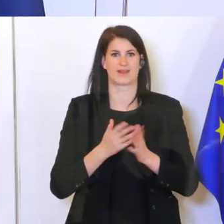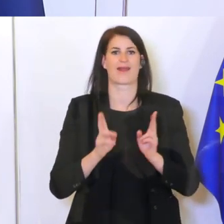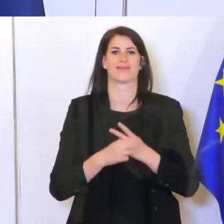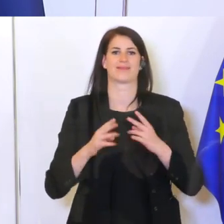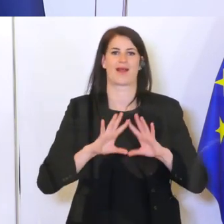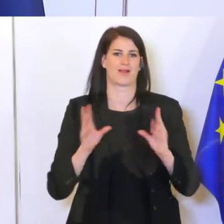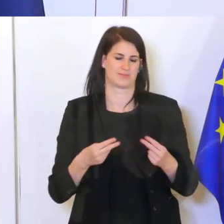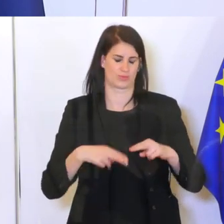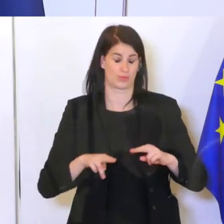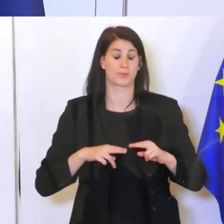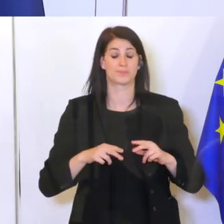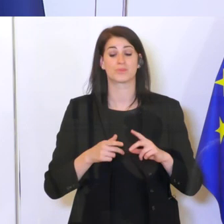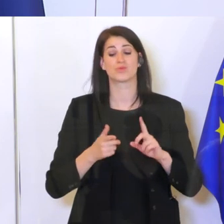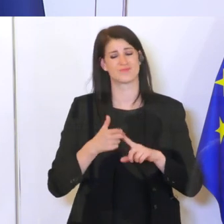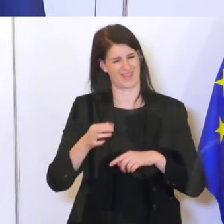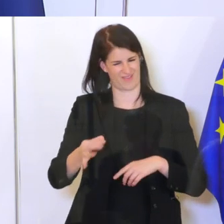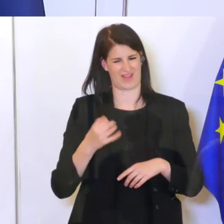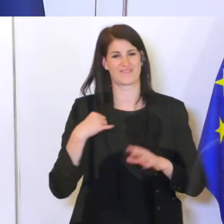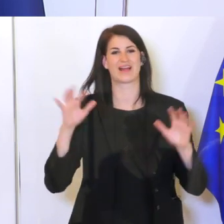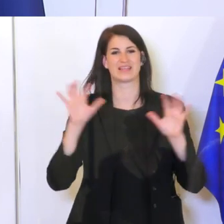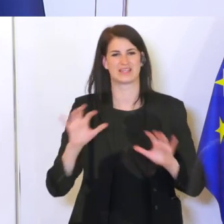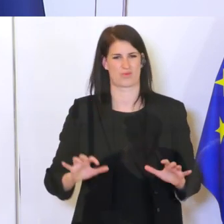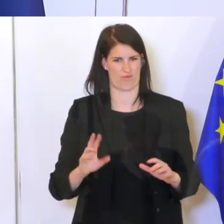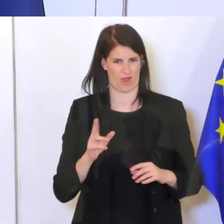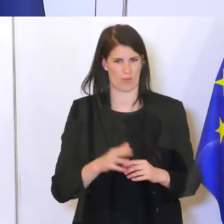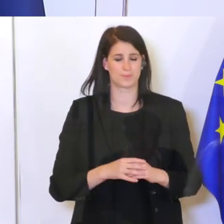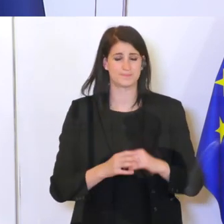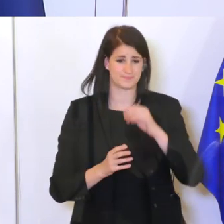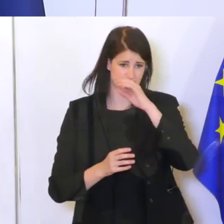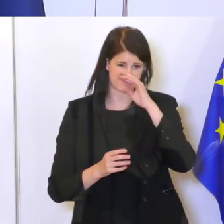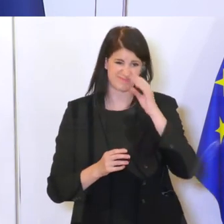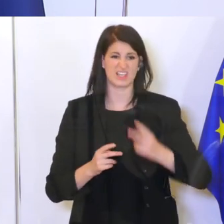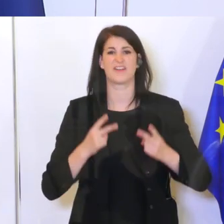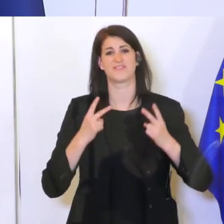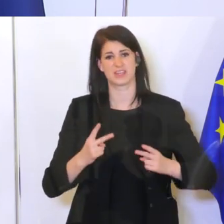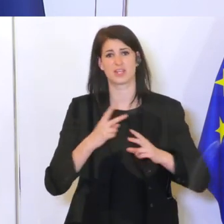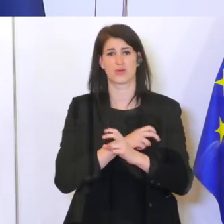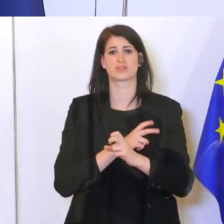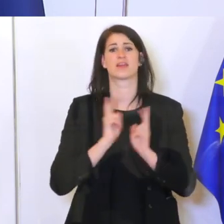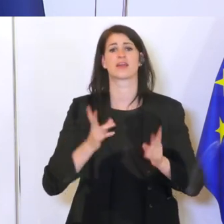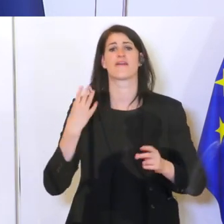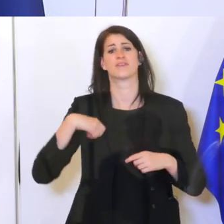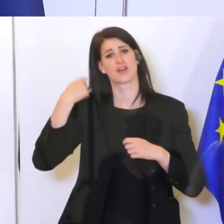dass wir in Österreich auch wieder Film erleben können